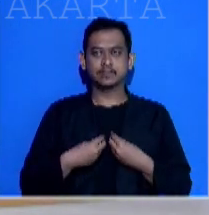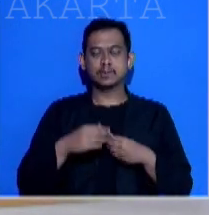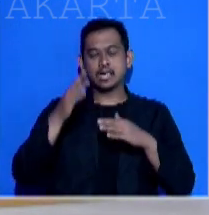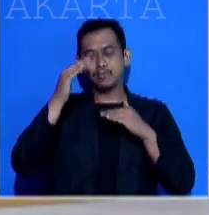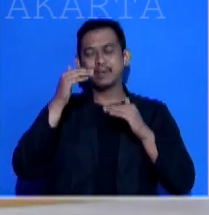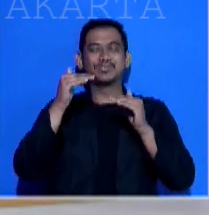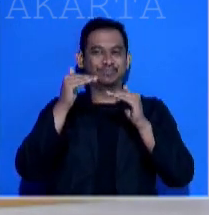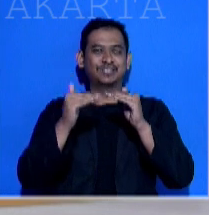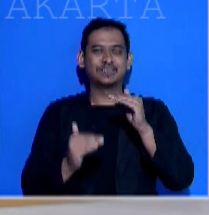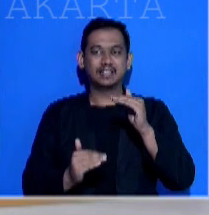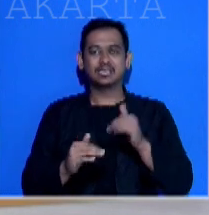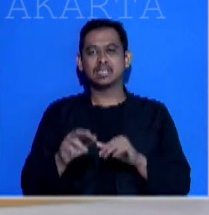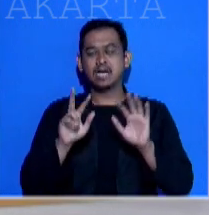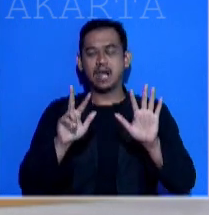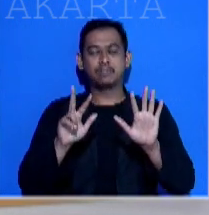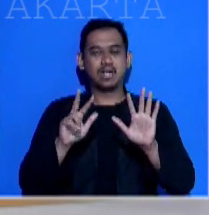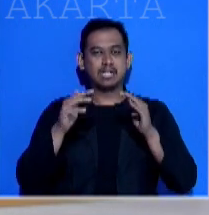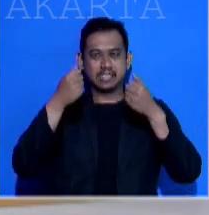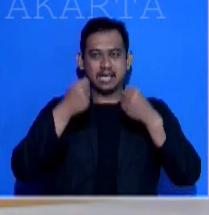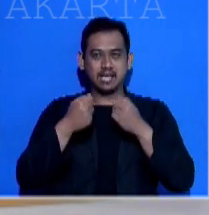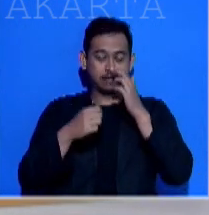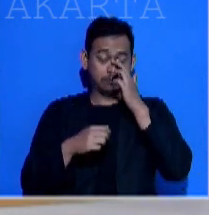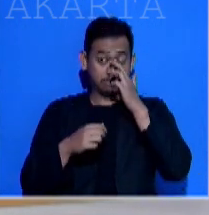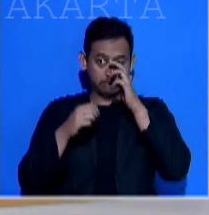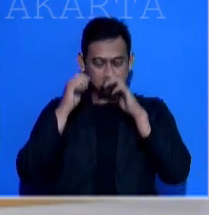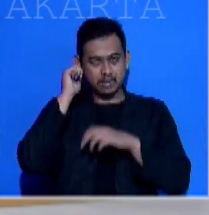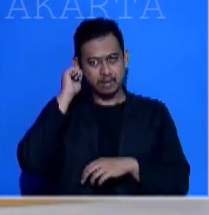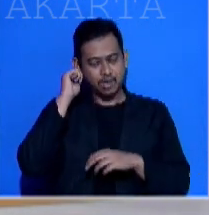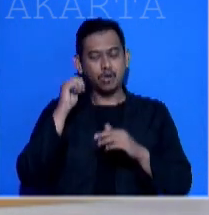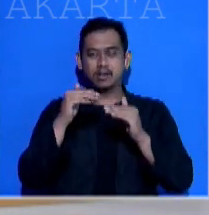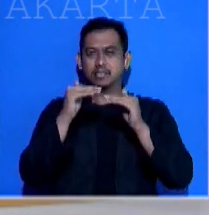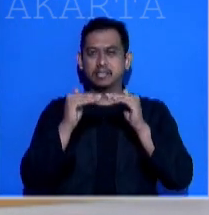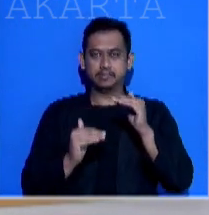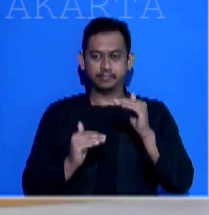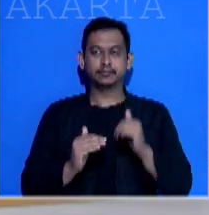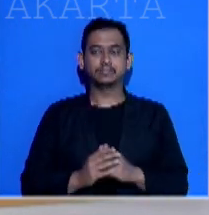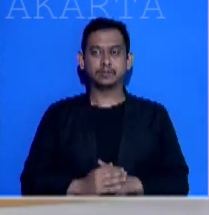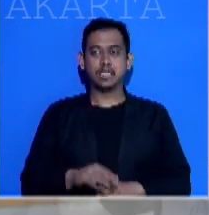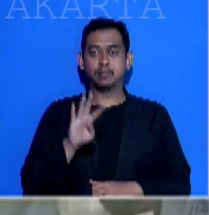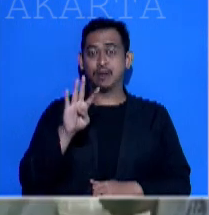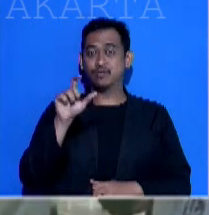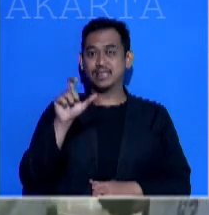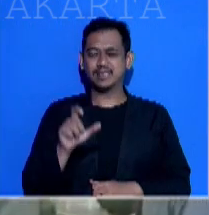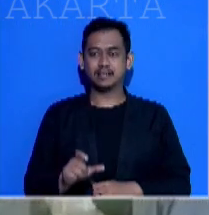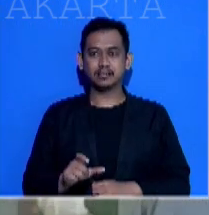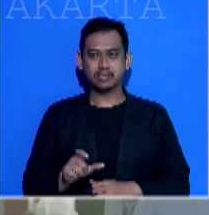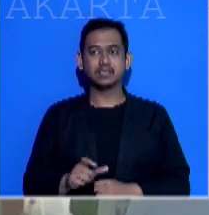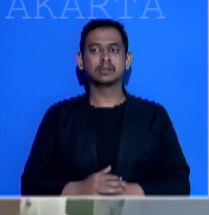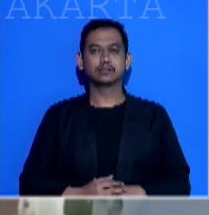9 napi perempuan mendapatkan remisi, 4 diantaranya merupakan napi warga negara asing.